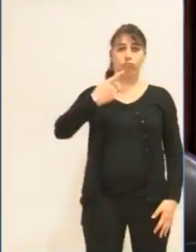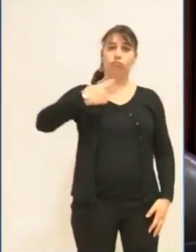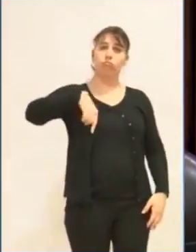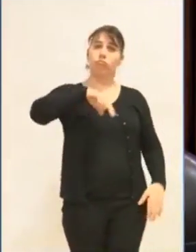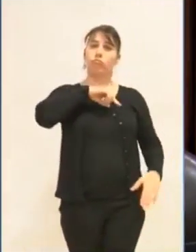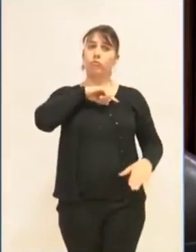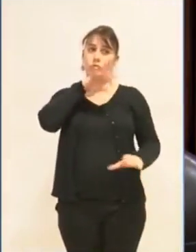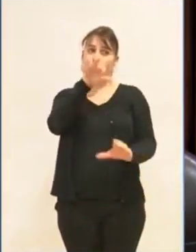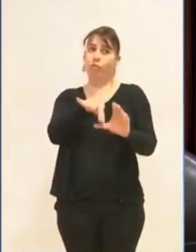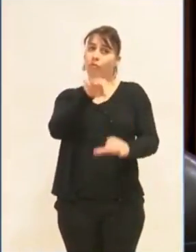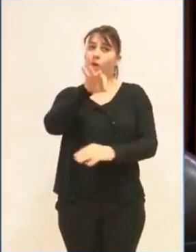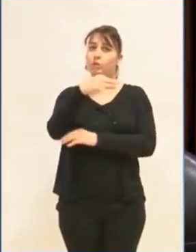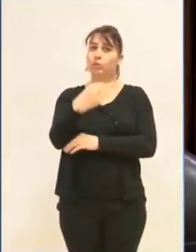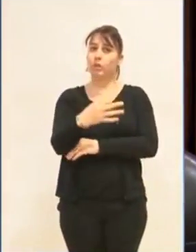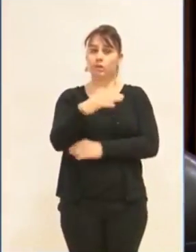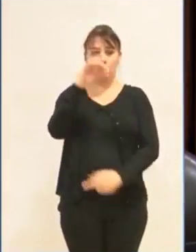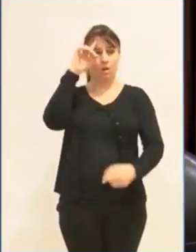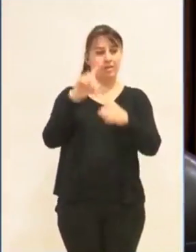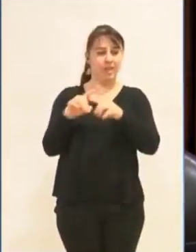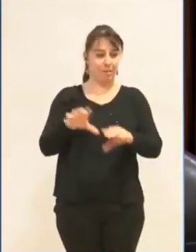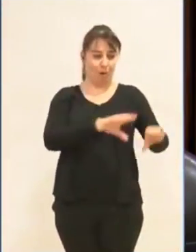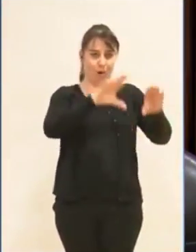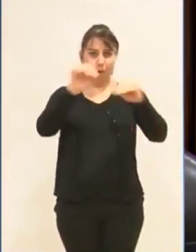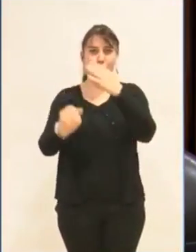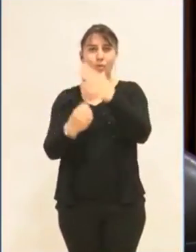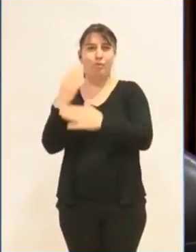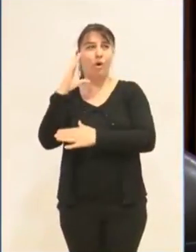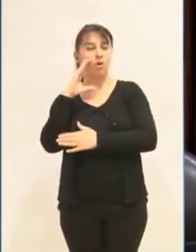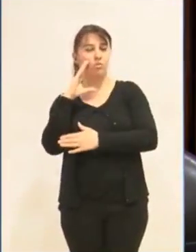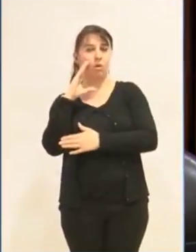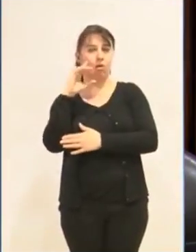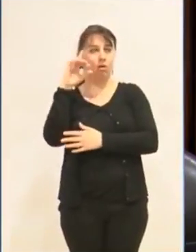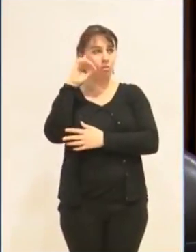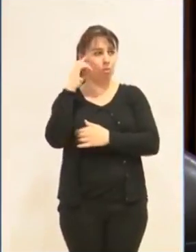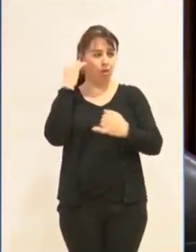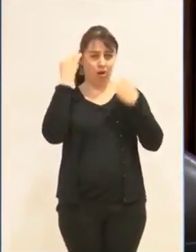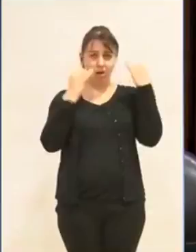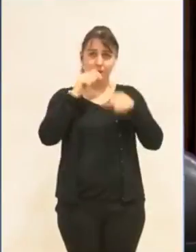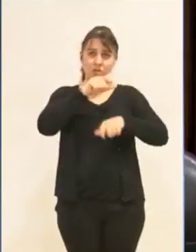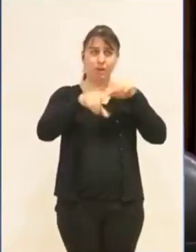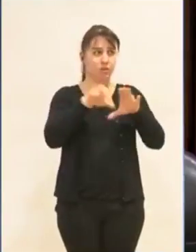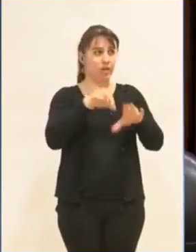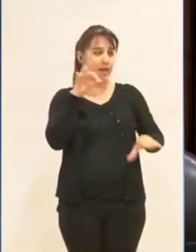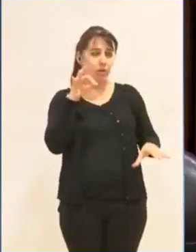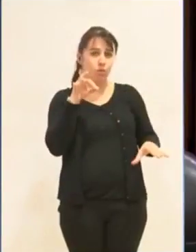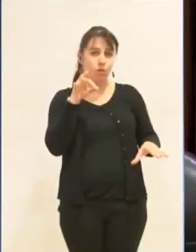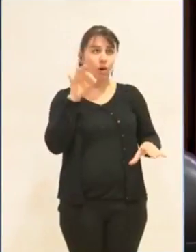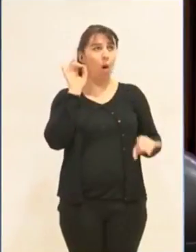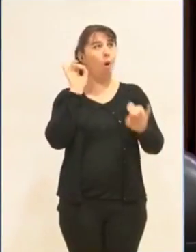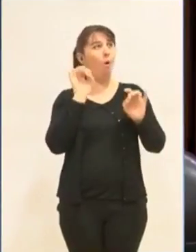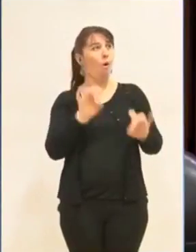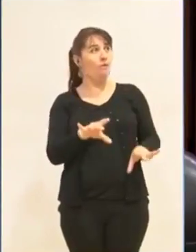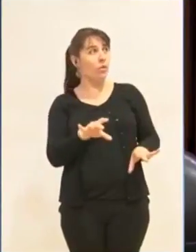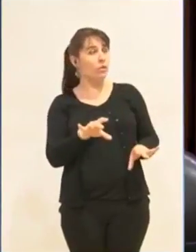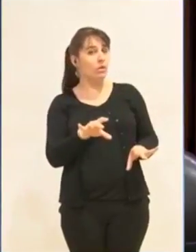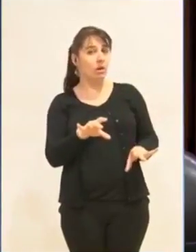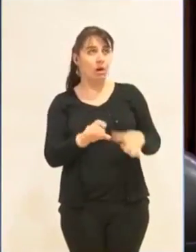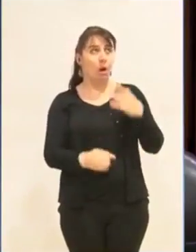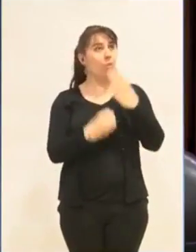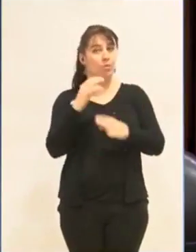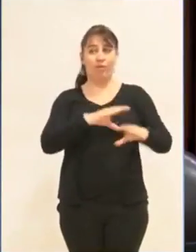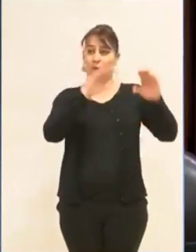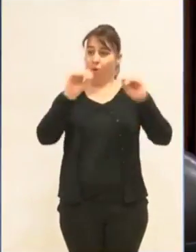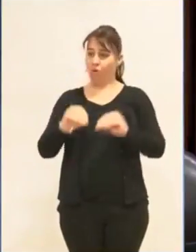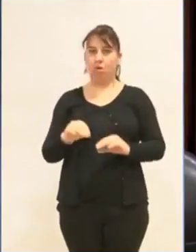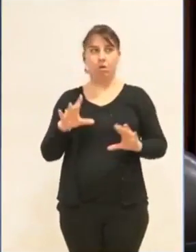les conditions de relogement, parce que ce serait complètement délirant de la part d'élus de refuser le fait qu'on mette en place des